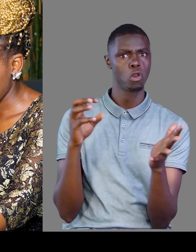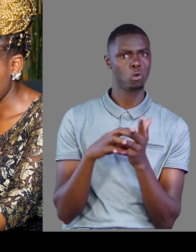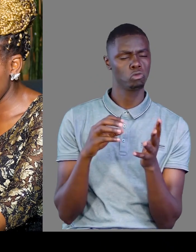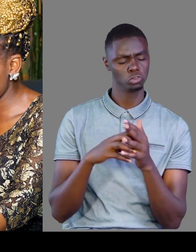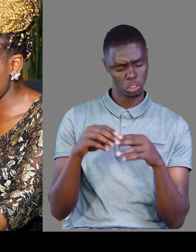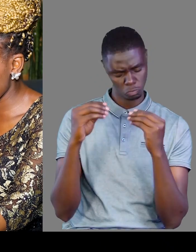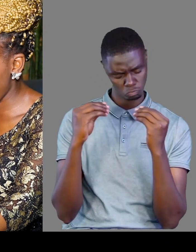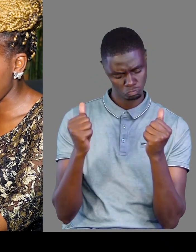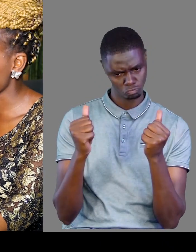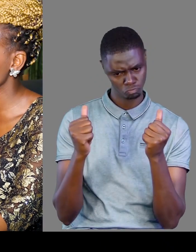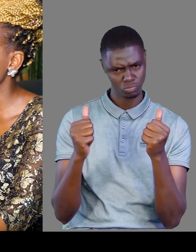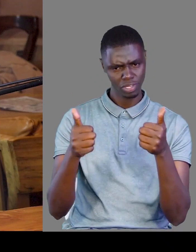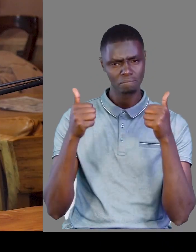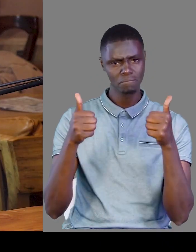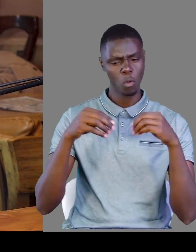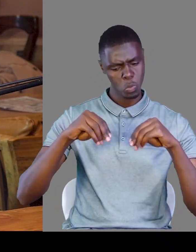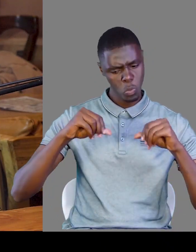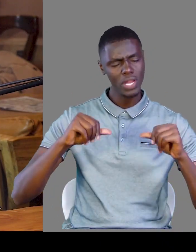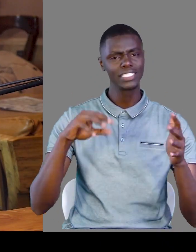nimeua. Imeweza.